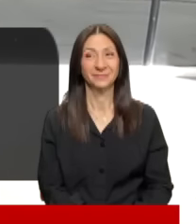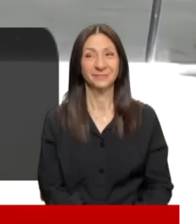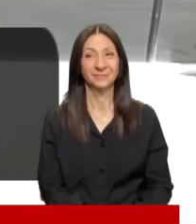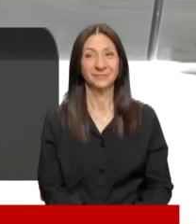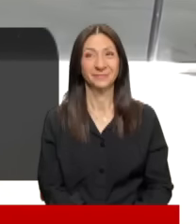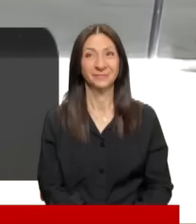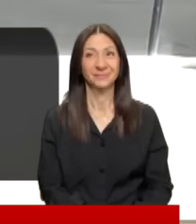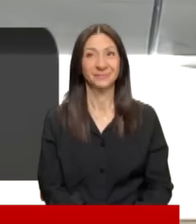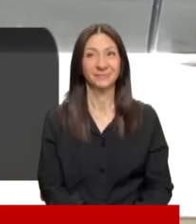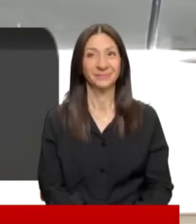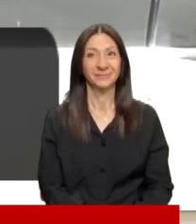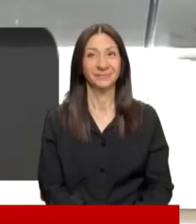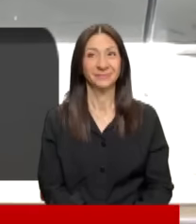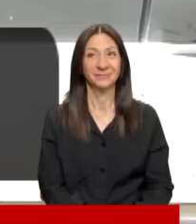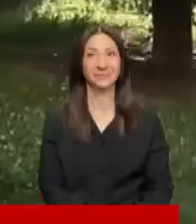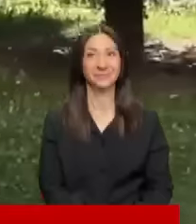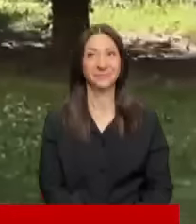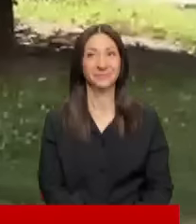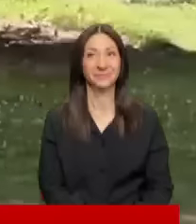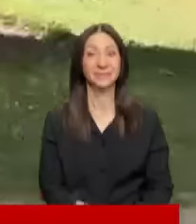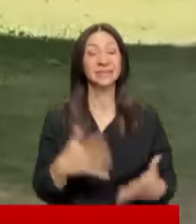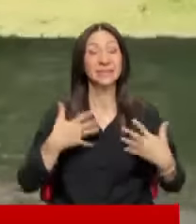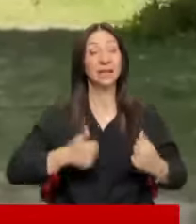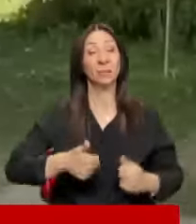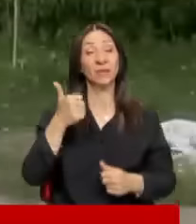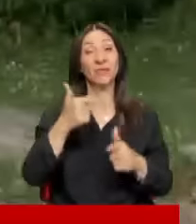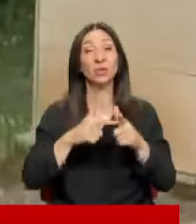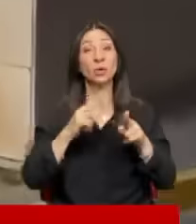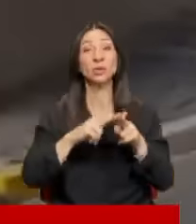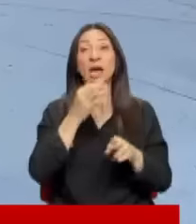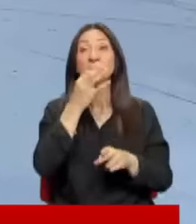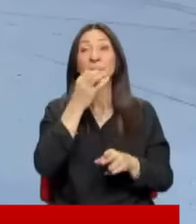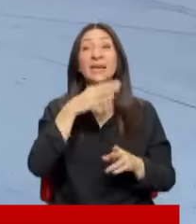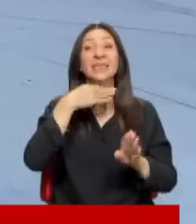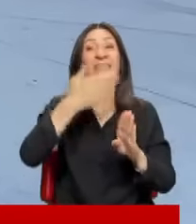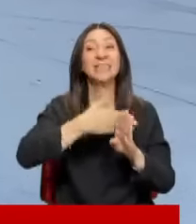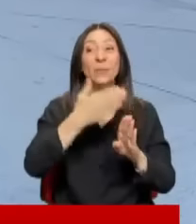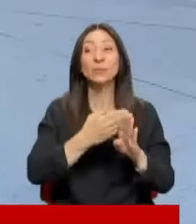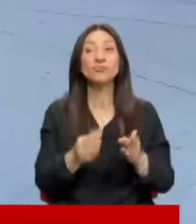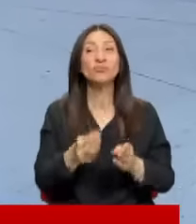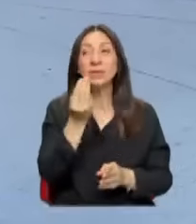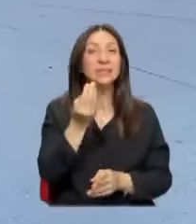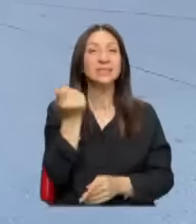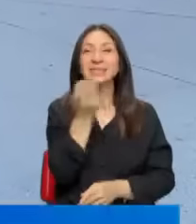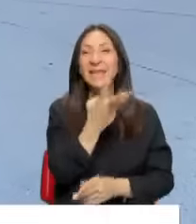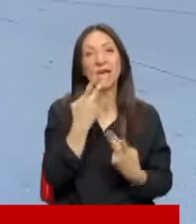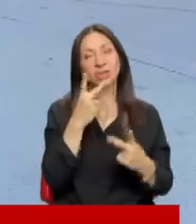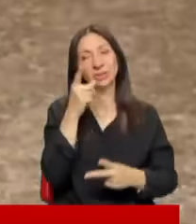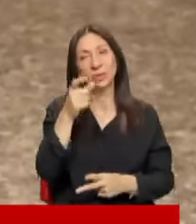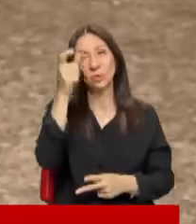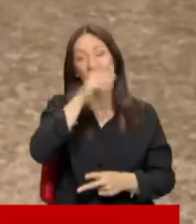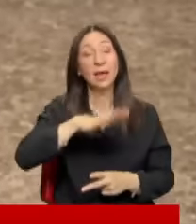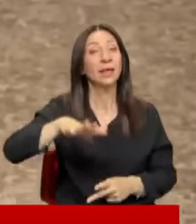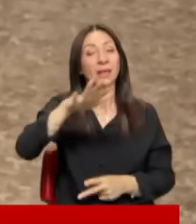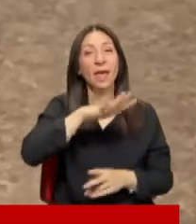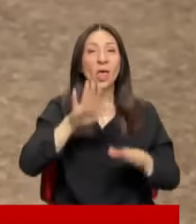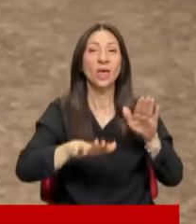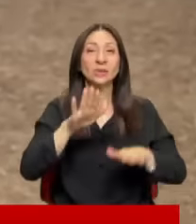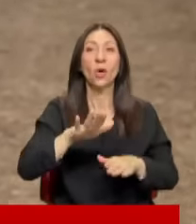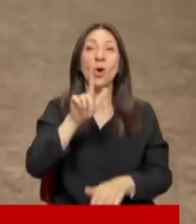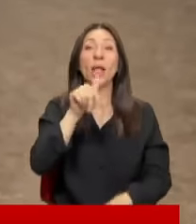tüm Türkiye'nin şeyi kaderine yazık ki. Sağlık Bakanı Fahrettin Koca, acemi kasapların ortaya çıkardığı bilançoyu açıkladı. Türkiye genelinde